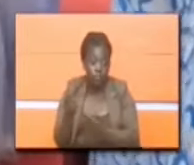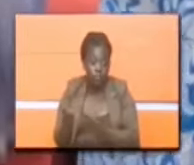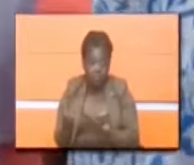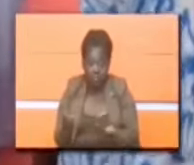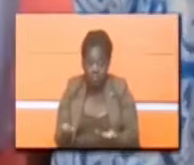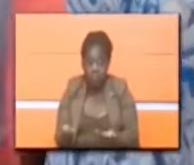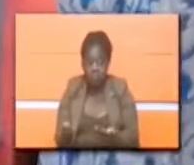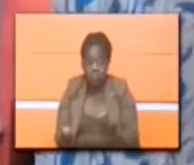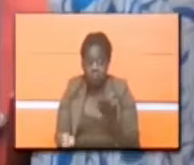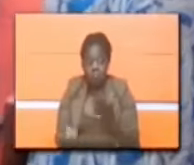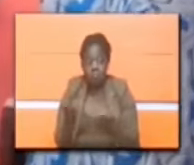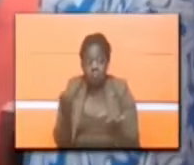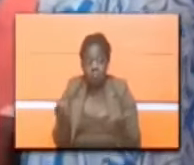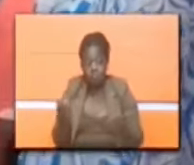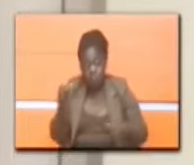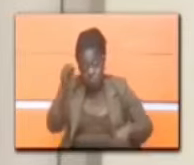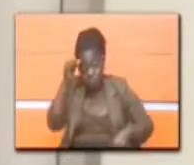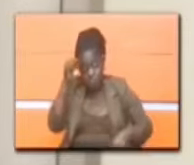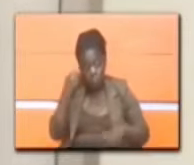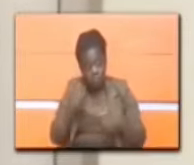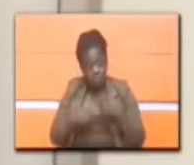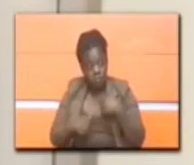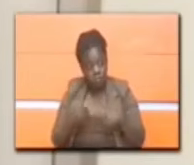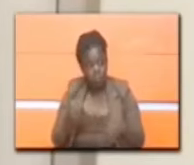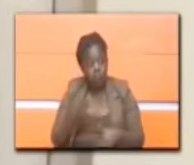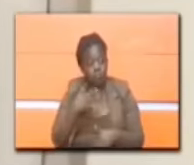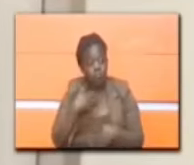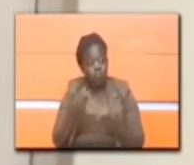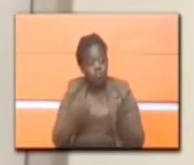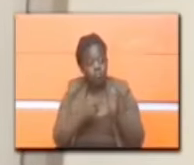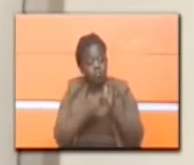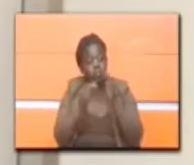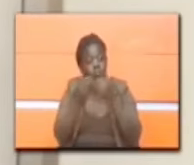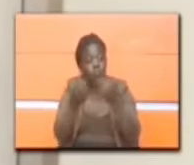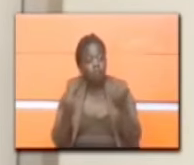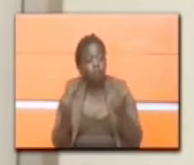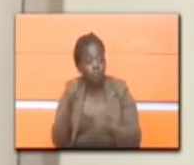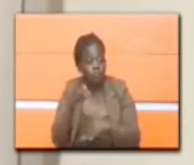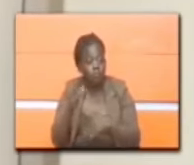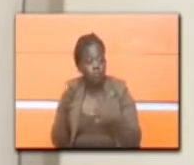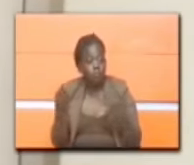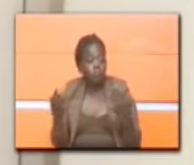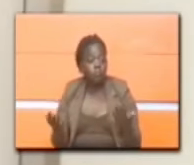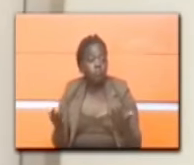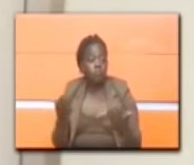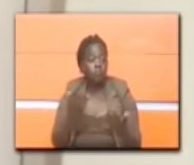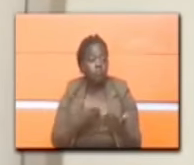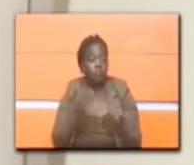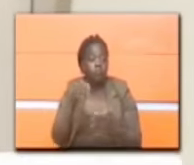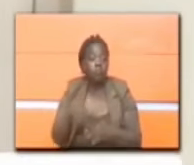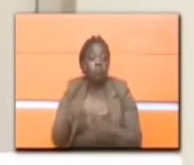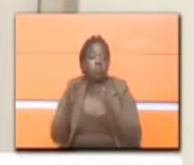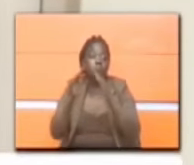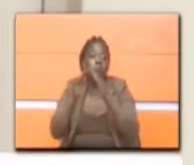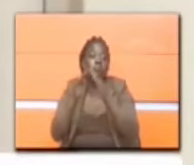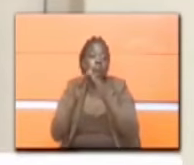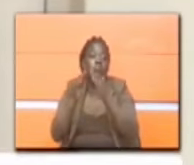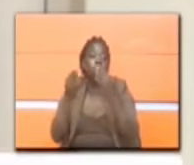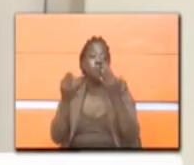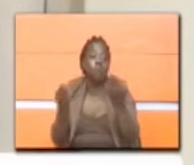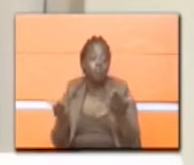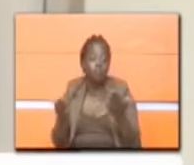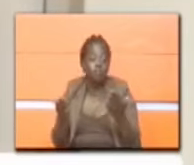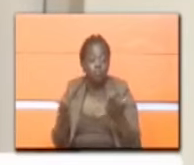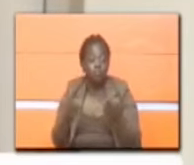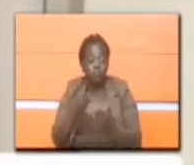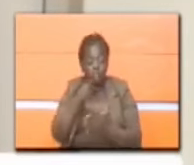abamuyinula bandibanga beenoonyeza byabwe. Nabadde njagala kulaga baana abo nti balinawa waabwe abeewaabwe we